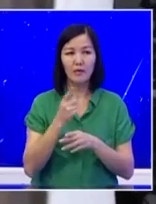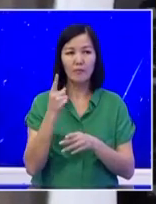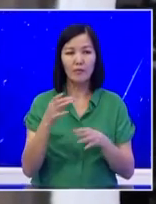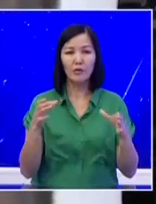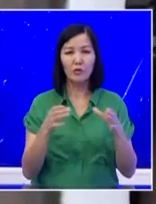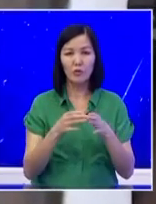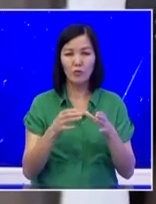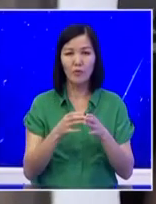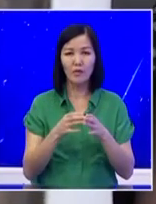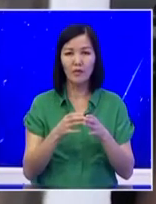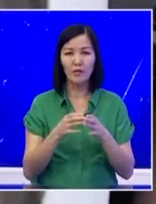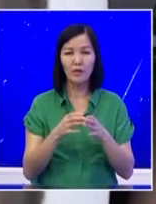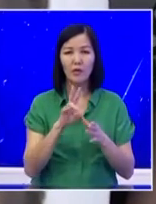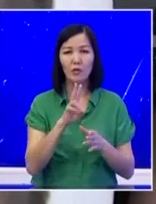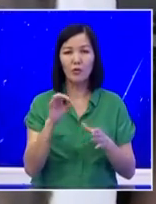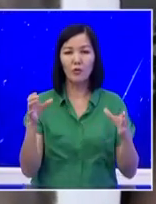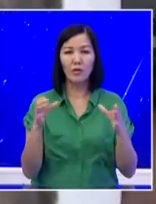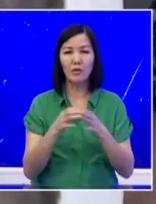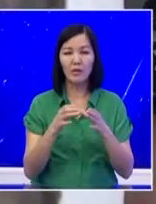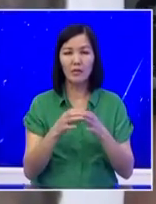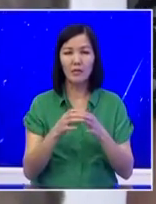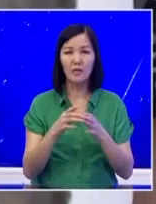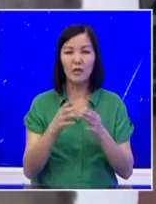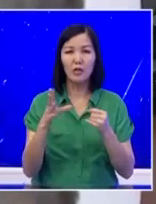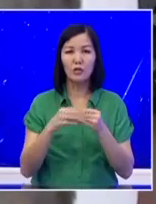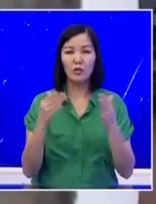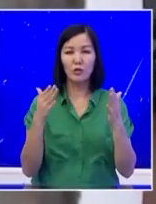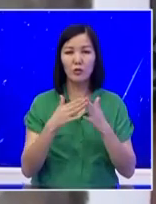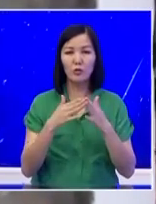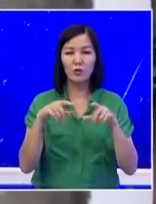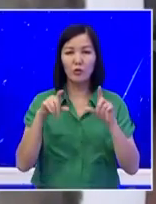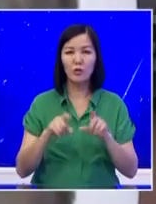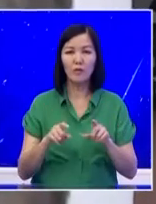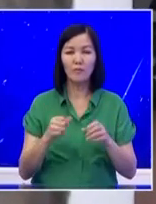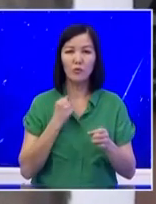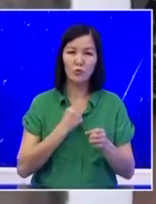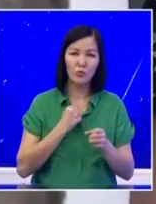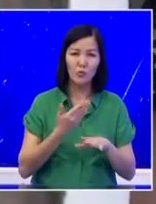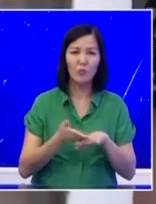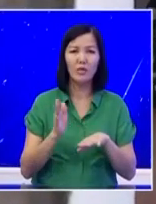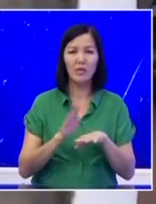Нұратанға да бардым, ешқандай көмек жоқ. Мынандай частный үйде тұрамын, жуынып, шайынғаныма өте қиын.